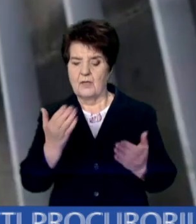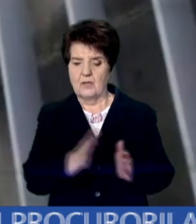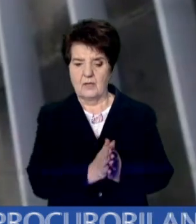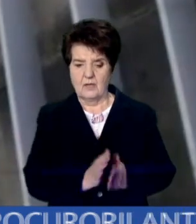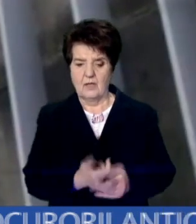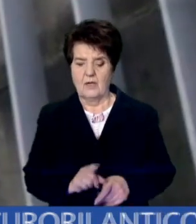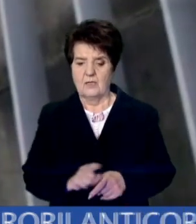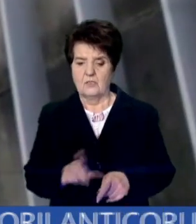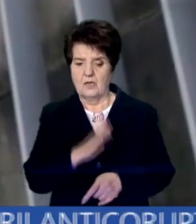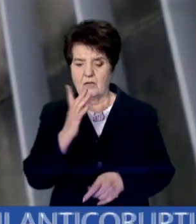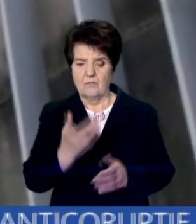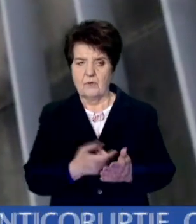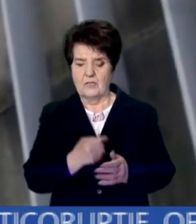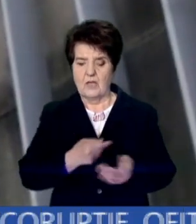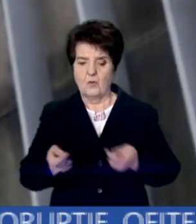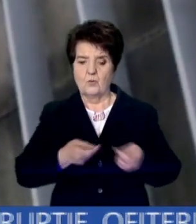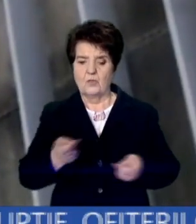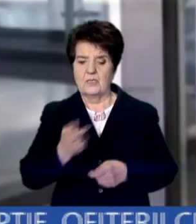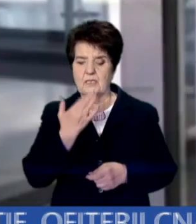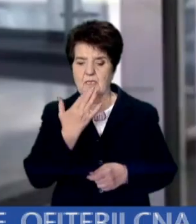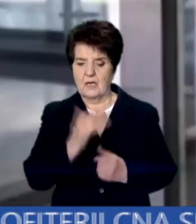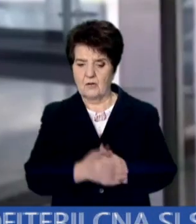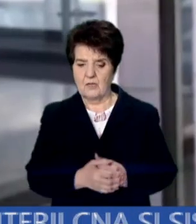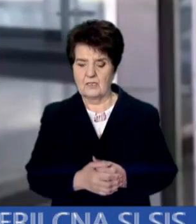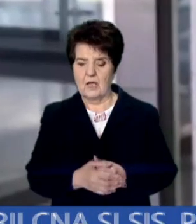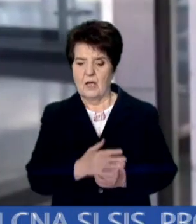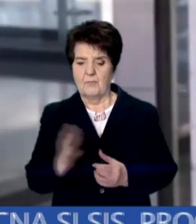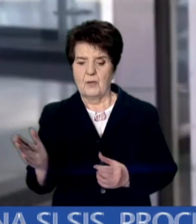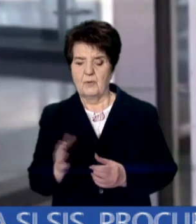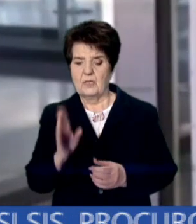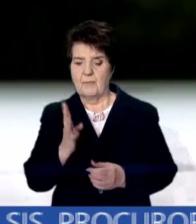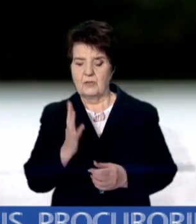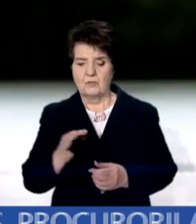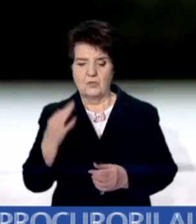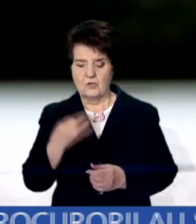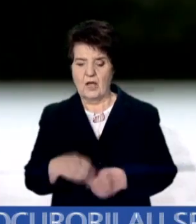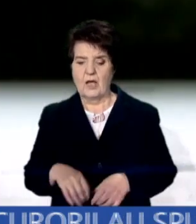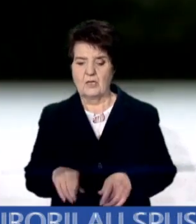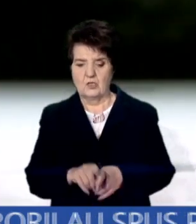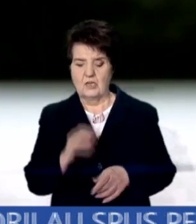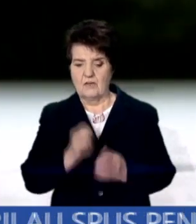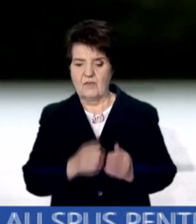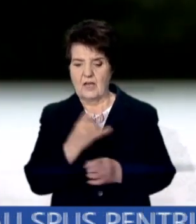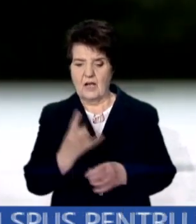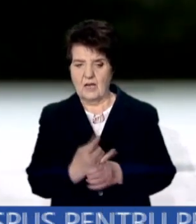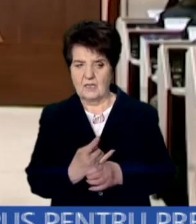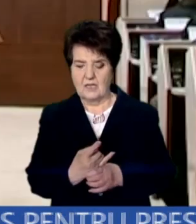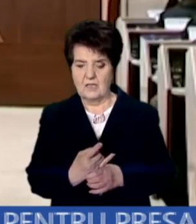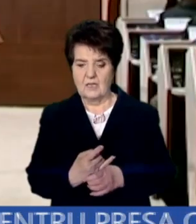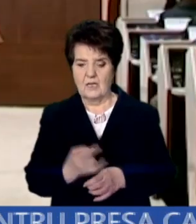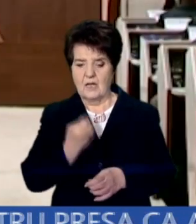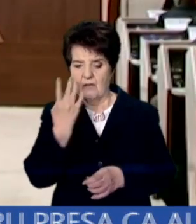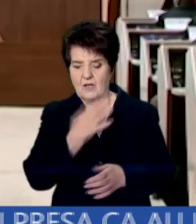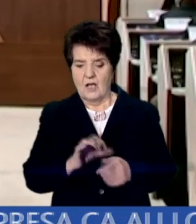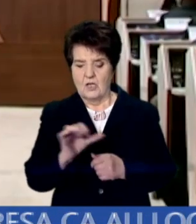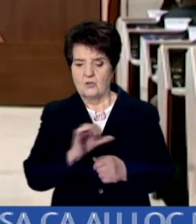acest virus se află în vizorul autorității internaționale de mai bine de 4 decenii. Și de fiecare dată, cazurile din afara continentului african au fost